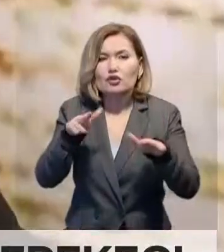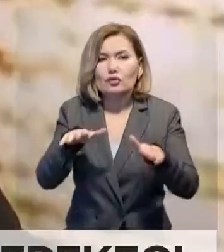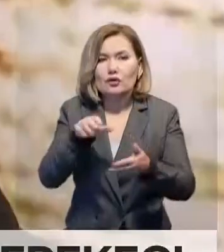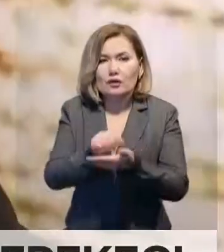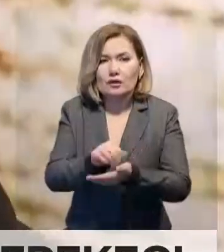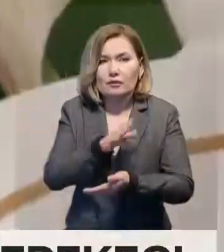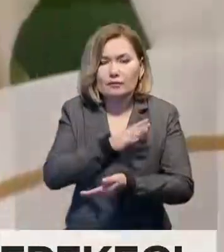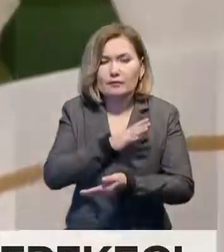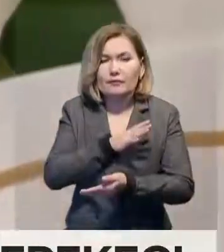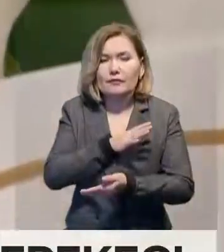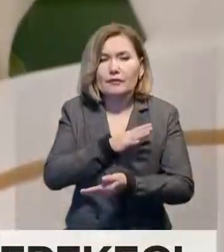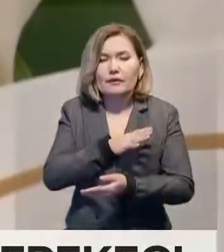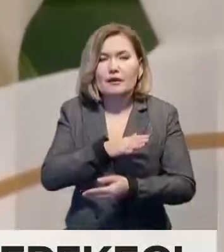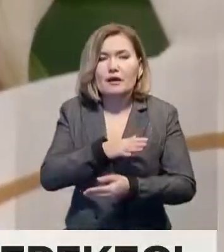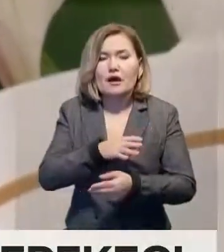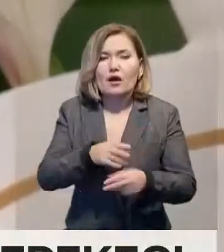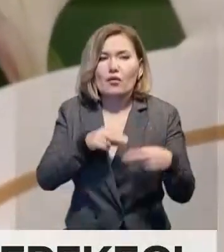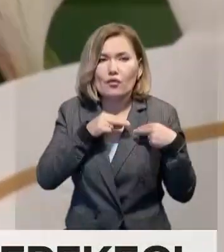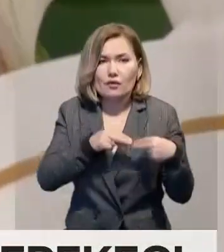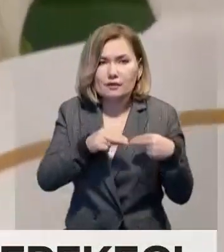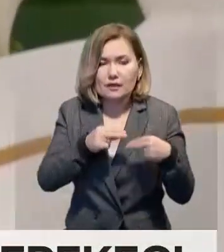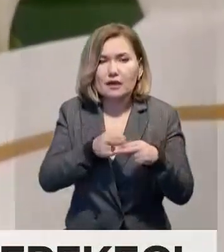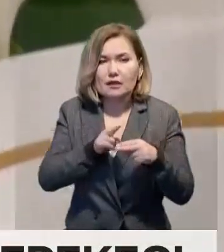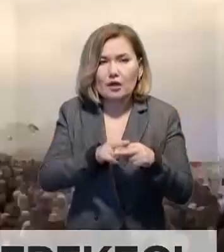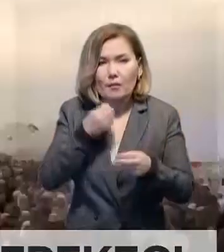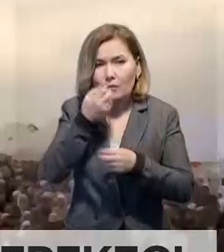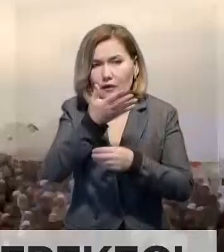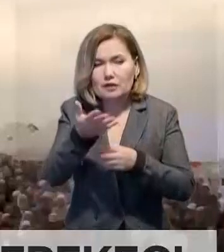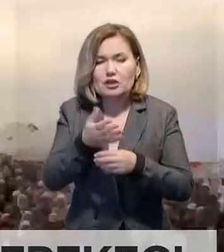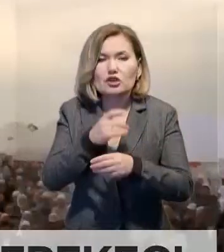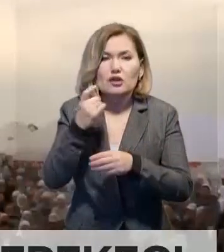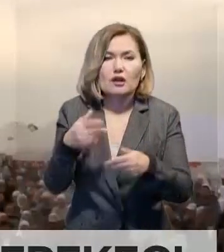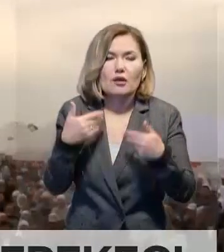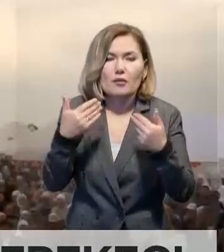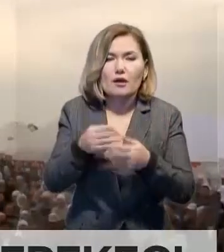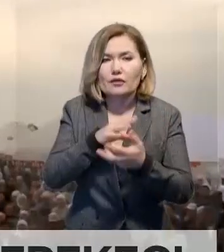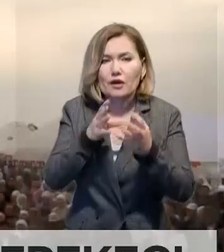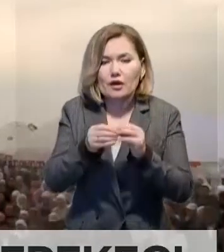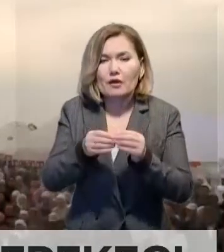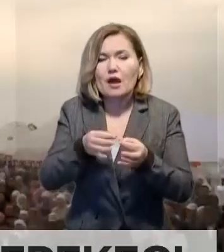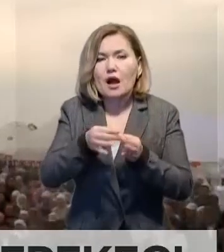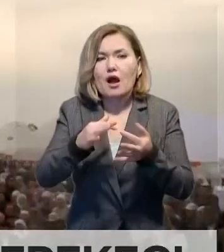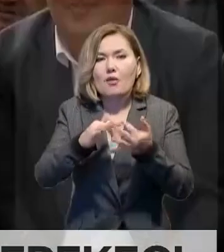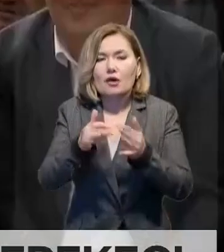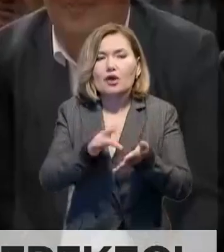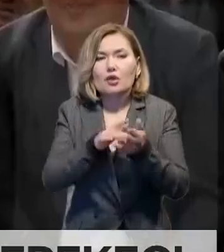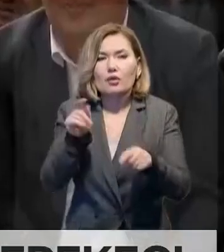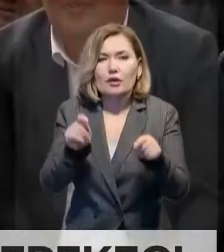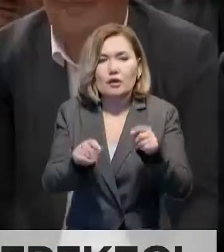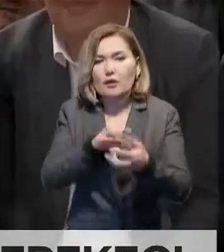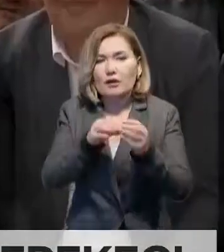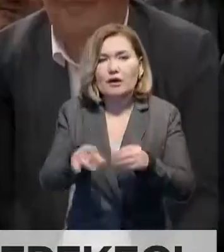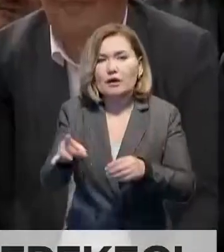алған жайымыз бар. Еңбектері жағым жатқан шаруаларымызды құттықтаймын. Соңғы жылдары Оқсызға келетін туристердің саны артты.